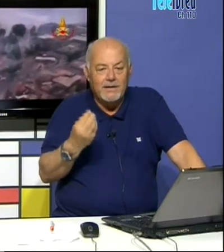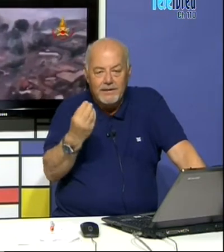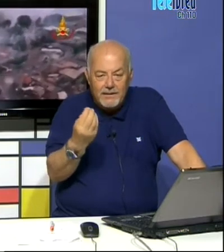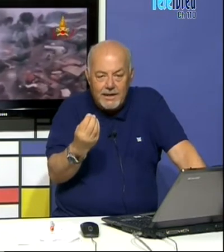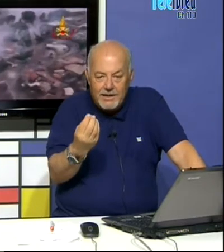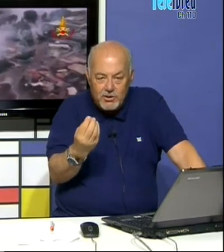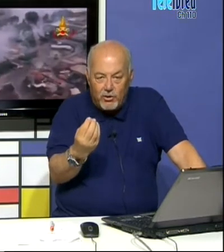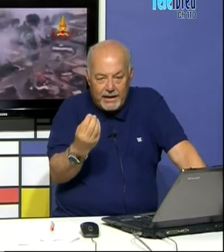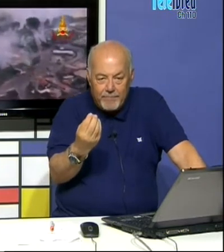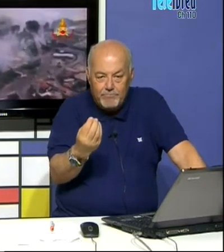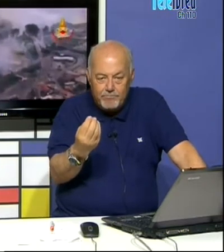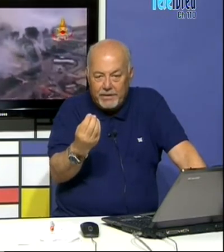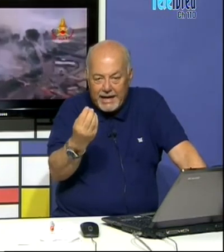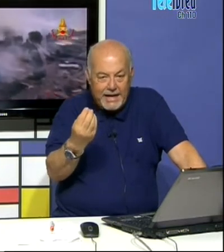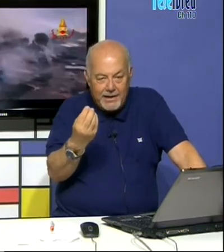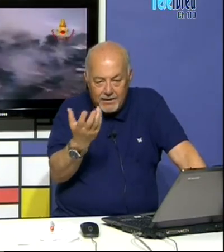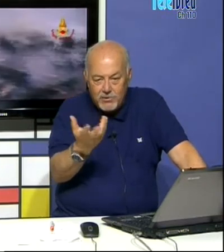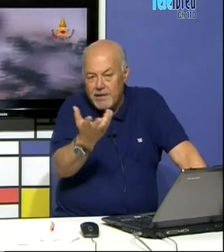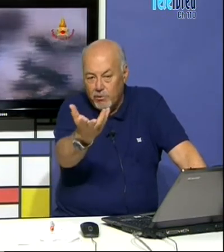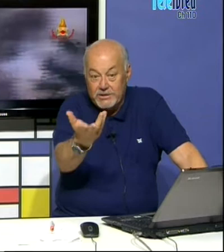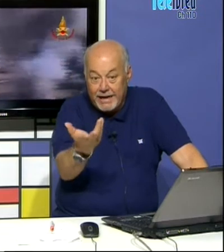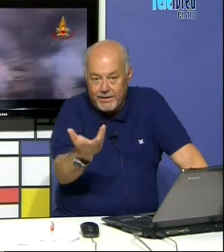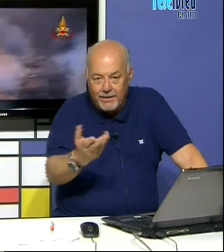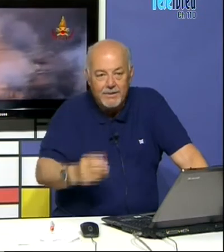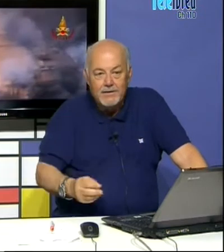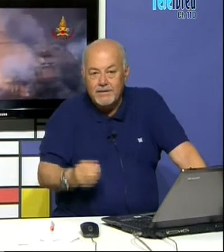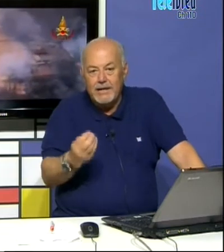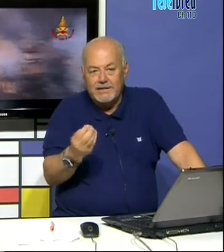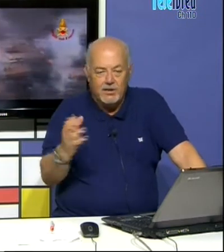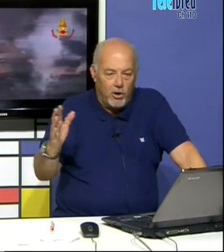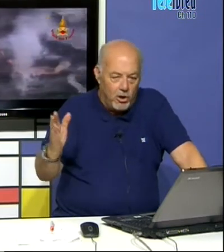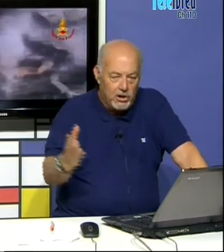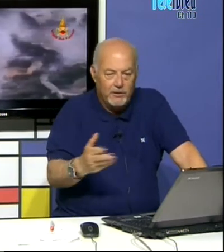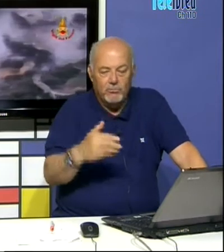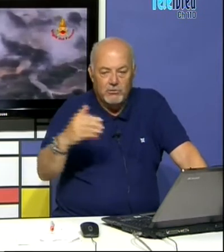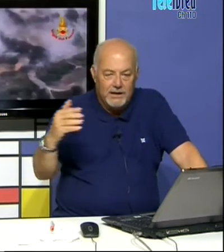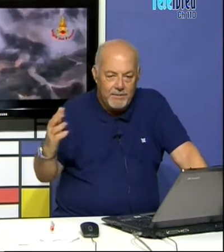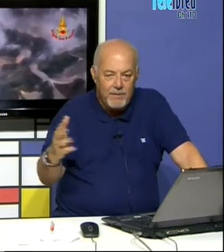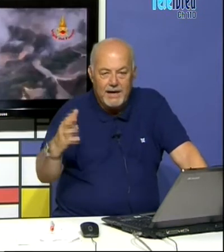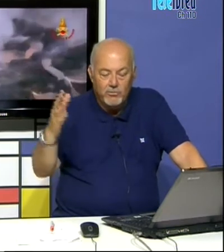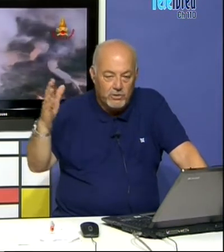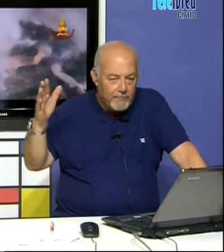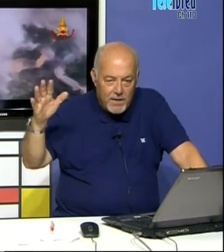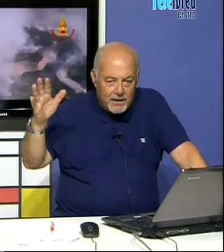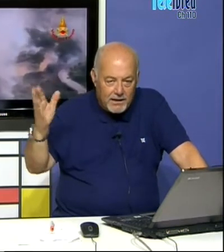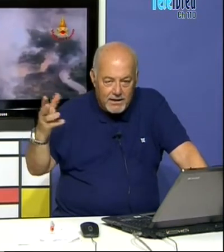manutenzione delle zone cioè i boschetti, e si toglie tutta